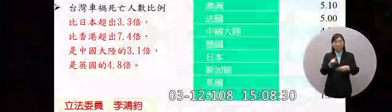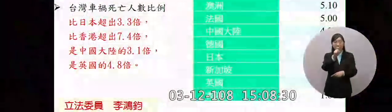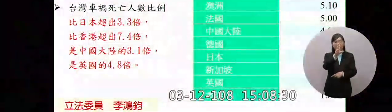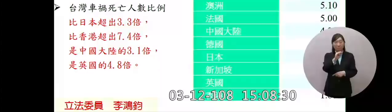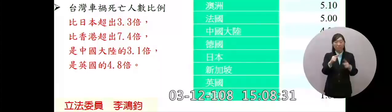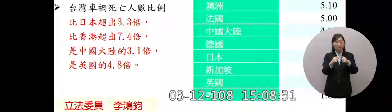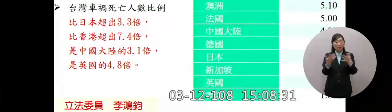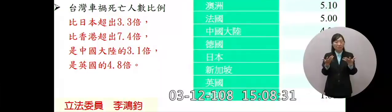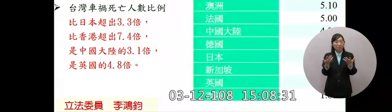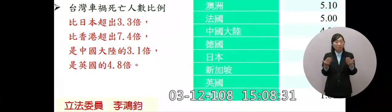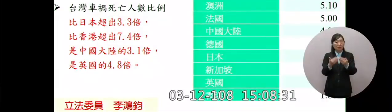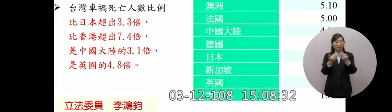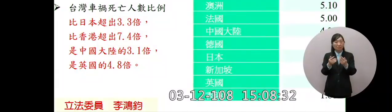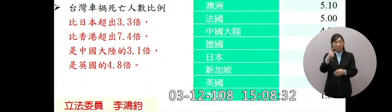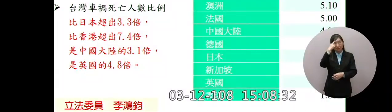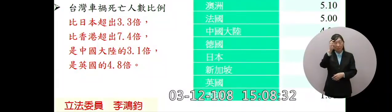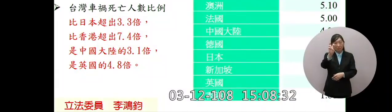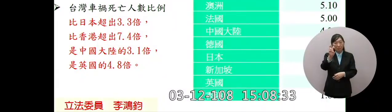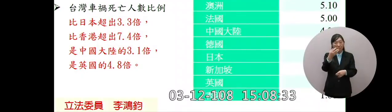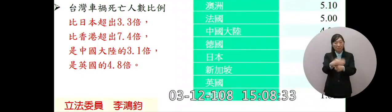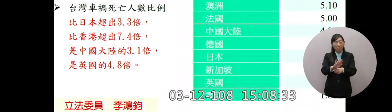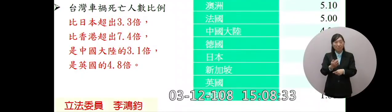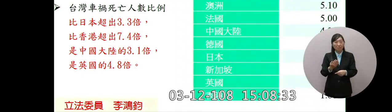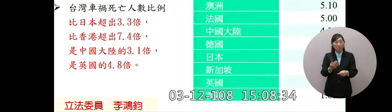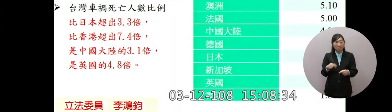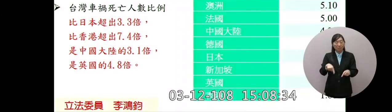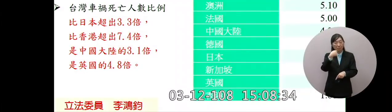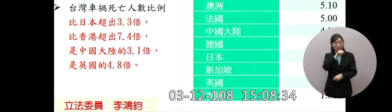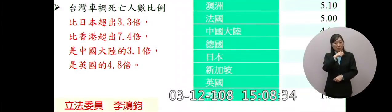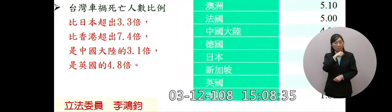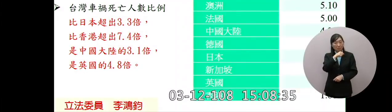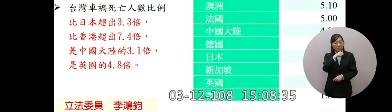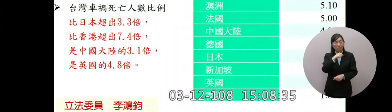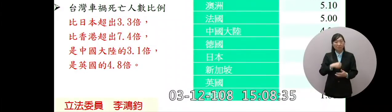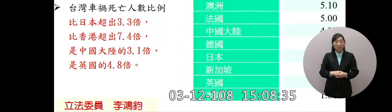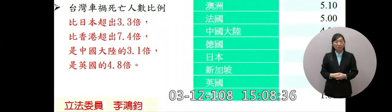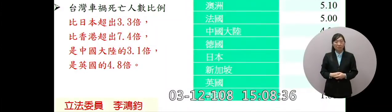的交通事故三十天内死亡的，我们台湾哈。